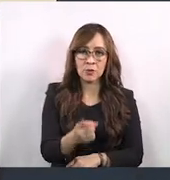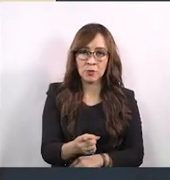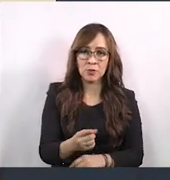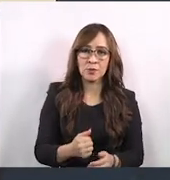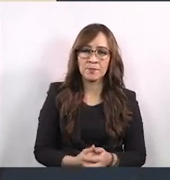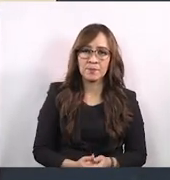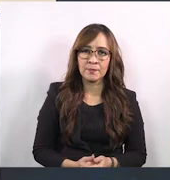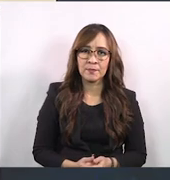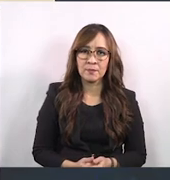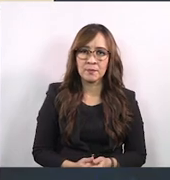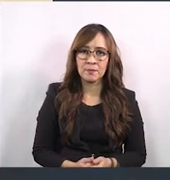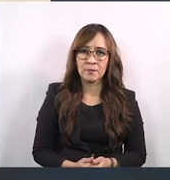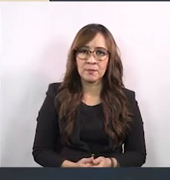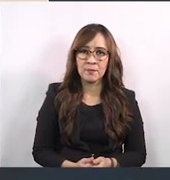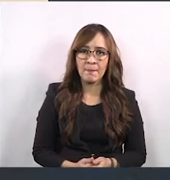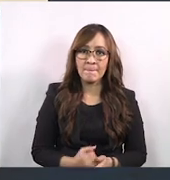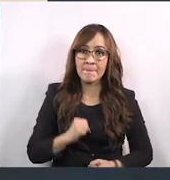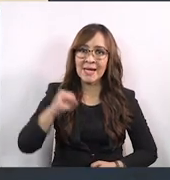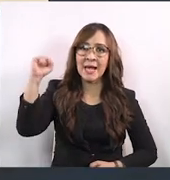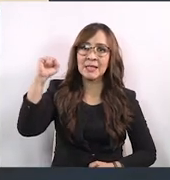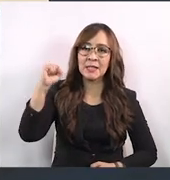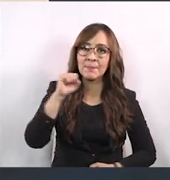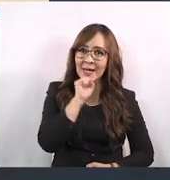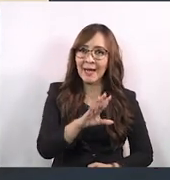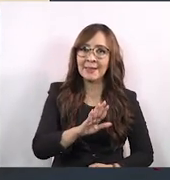nilai-nilai kerajaan berkata tidak